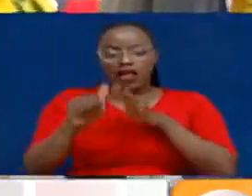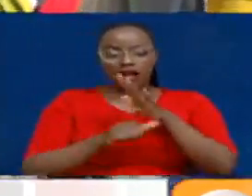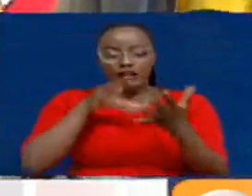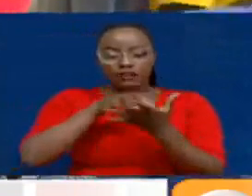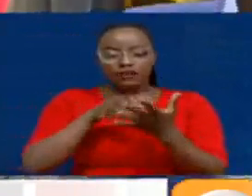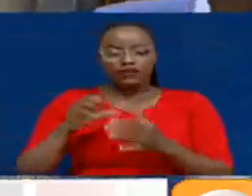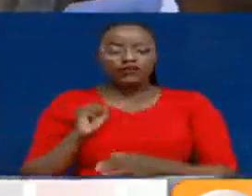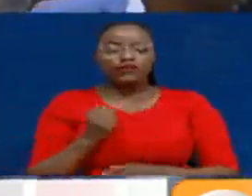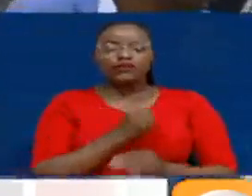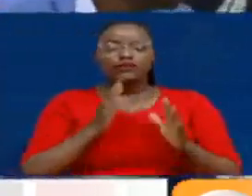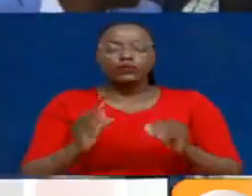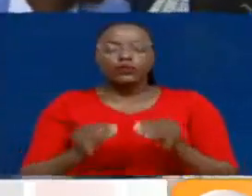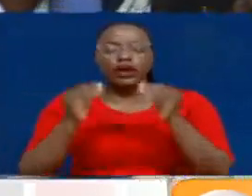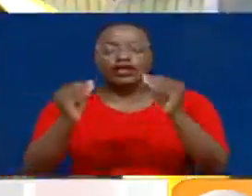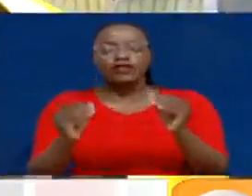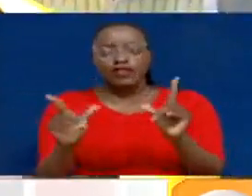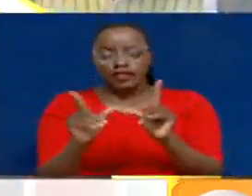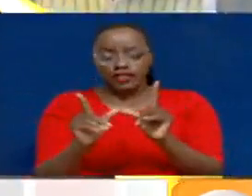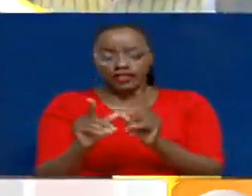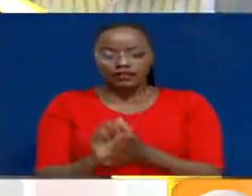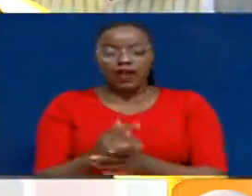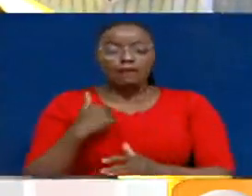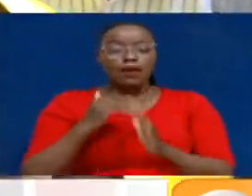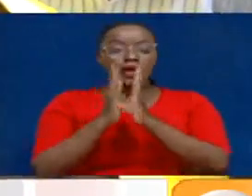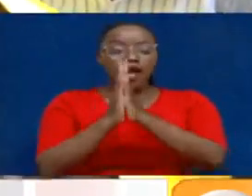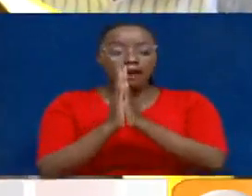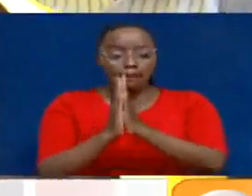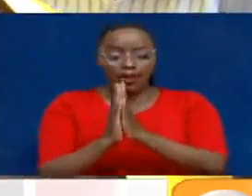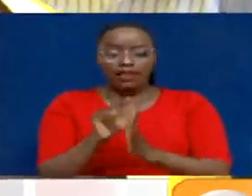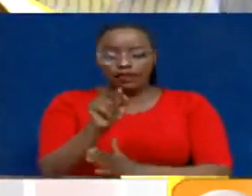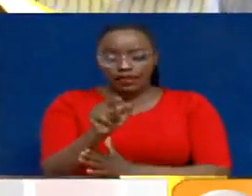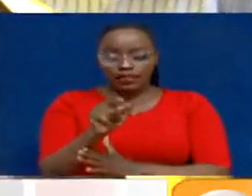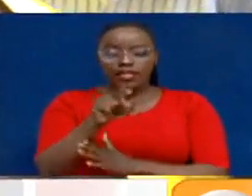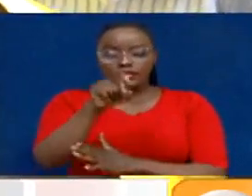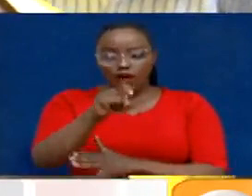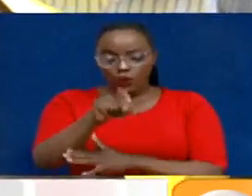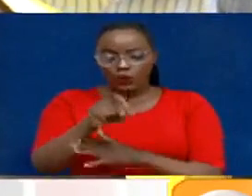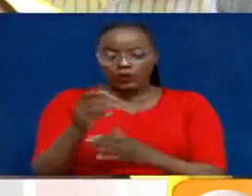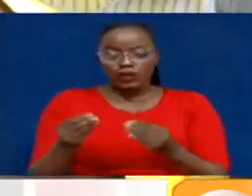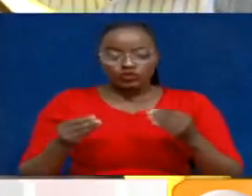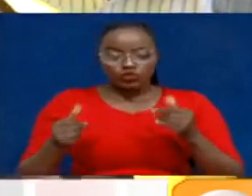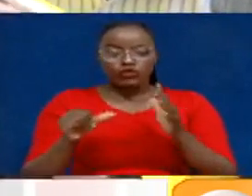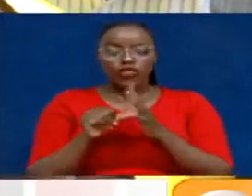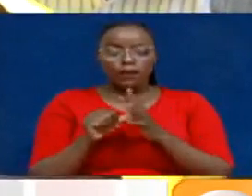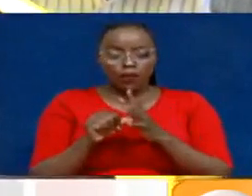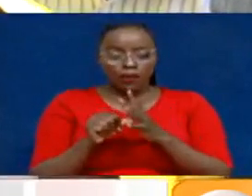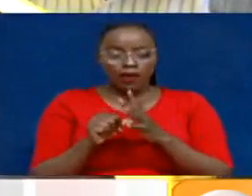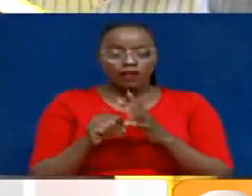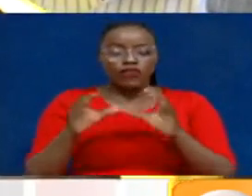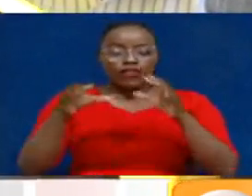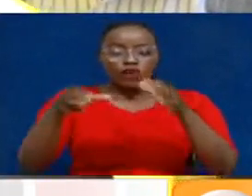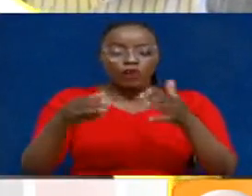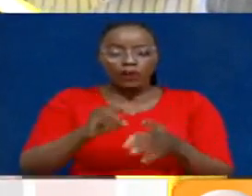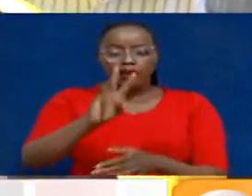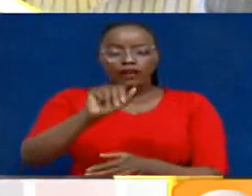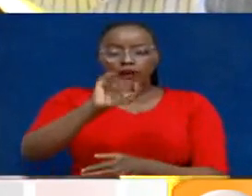useneta waliokabidhiwa vyeti hivyo. I pray that this team should be the one that is going to solve the problems the community